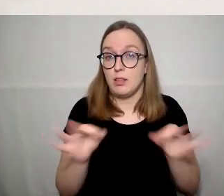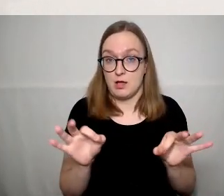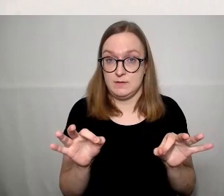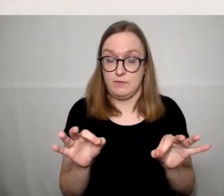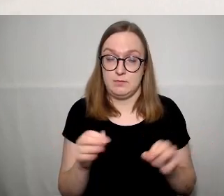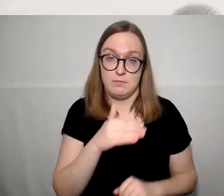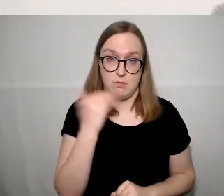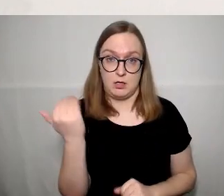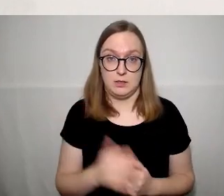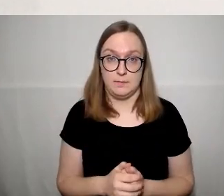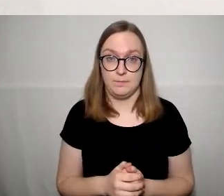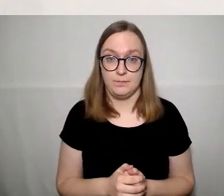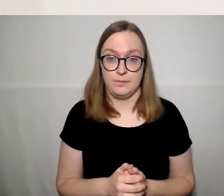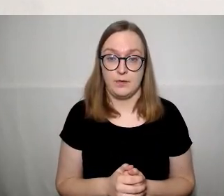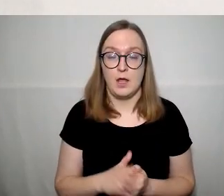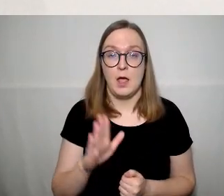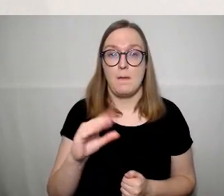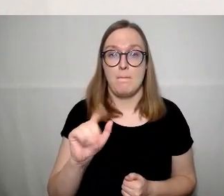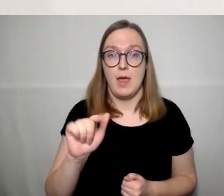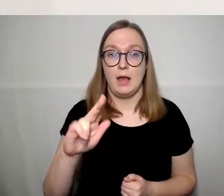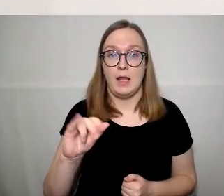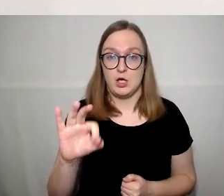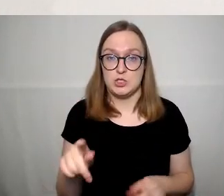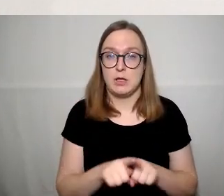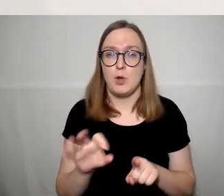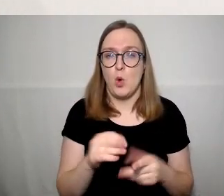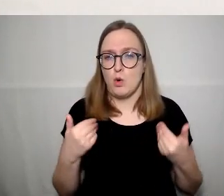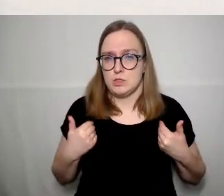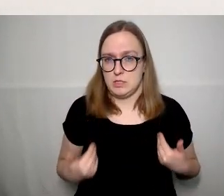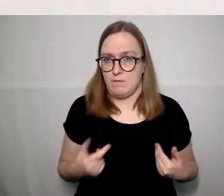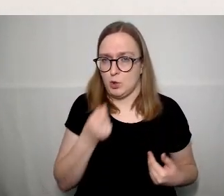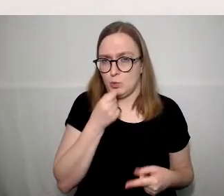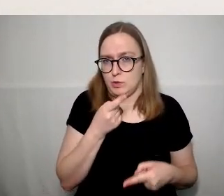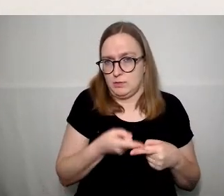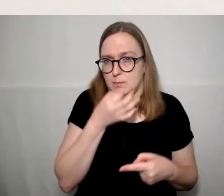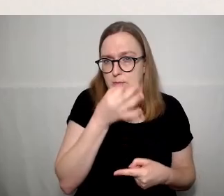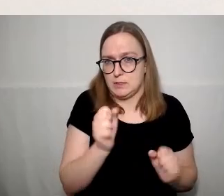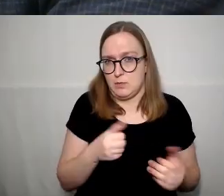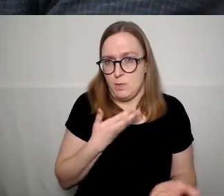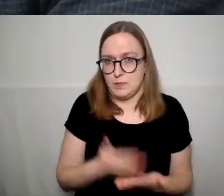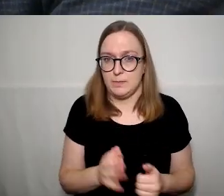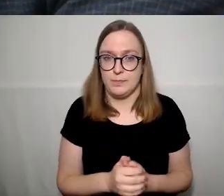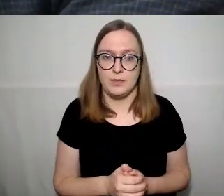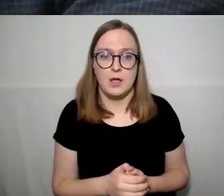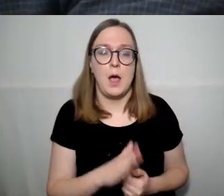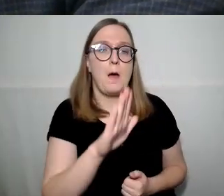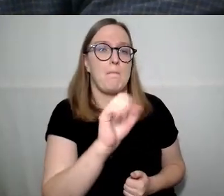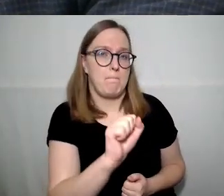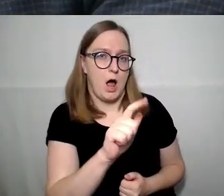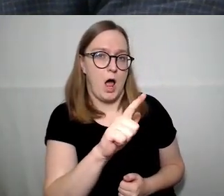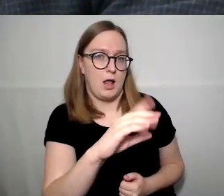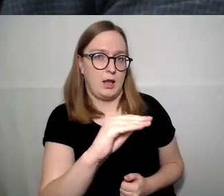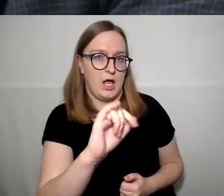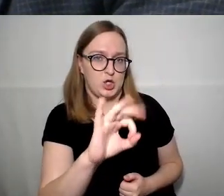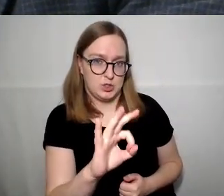ir pono Beleišio, dar ir apie save šiek tiek keletą žodžių pasakykite, prašau. Beleišio, Edvardo Beleišio. Tai